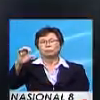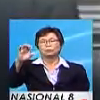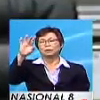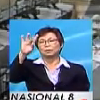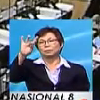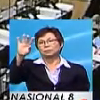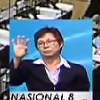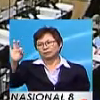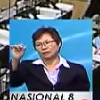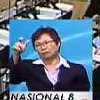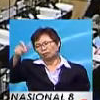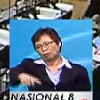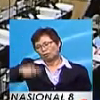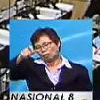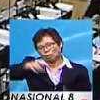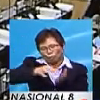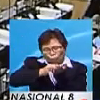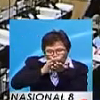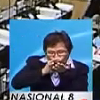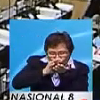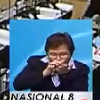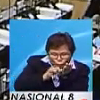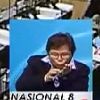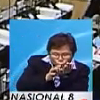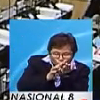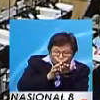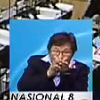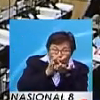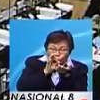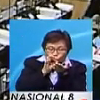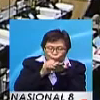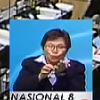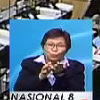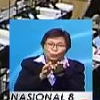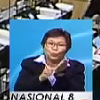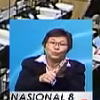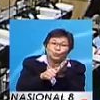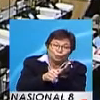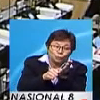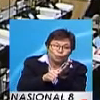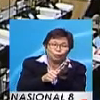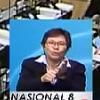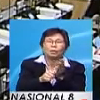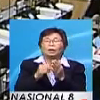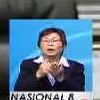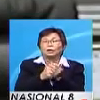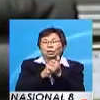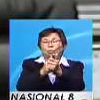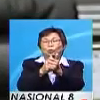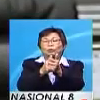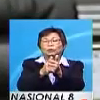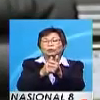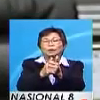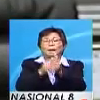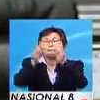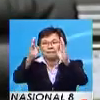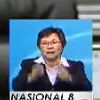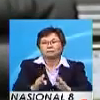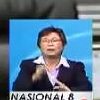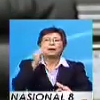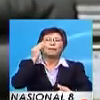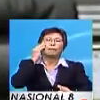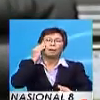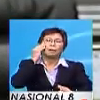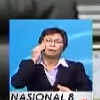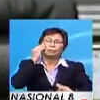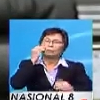18889 orang penagih dari segi keseluruhan mengikut pecahan etnik Bangsa Melayu mencatatkan